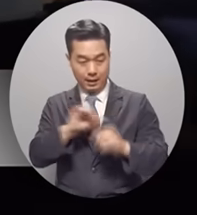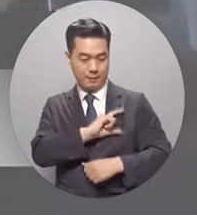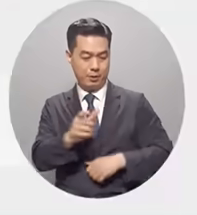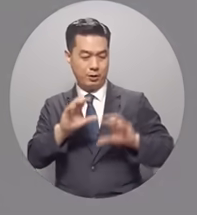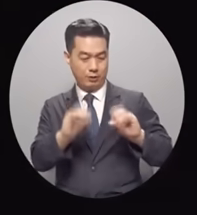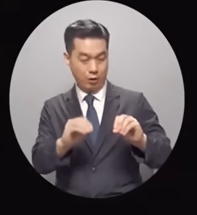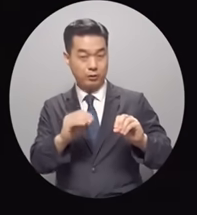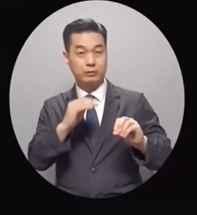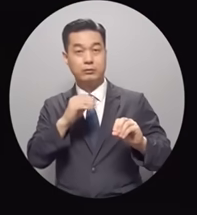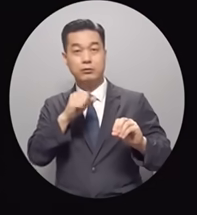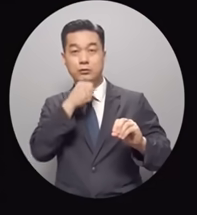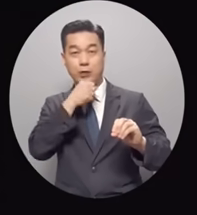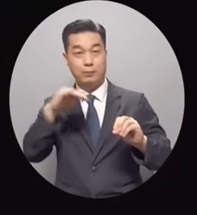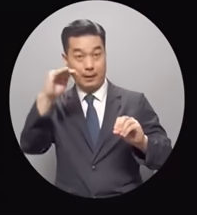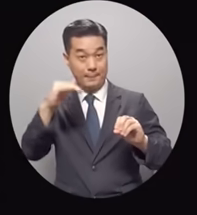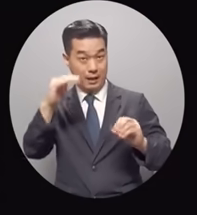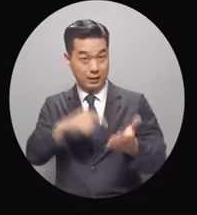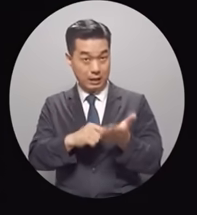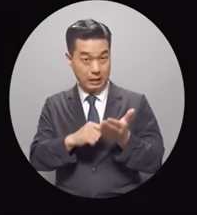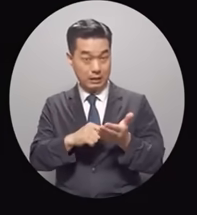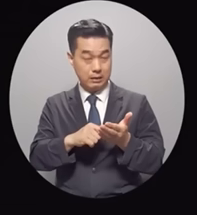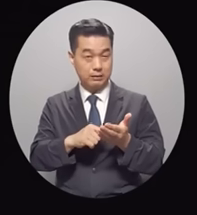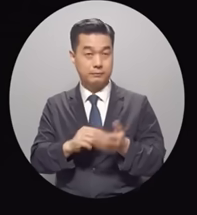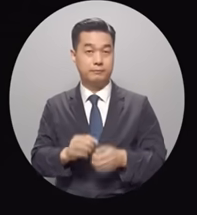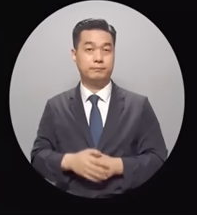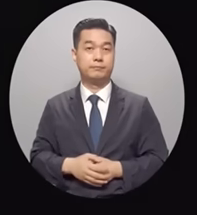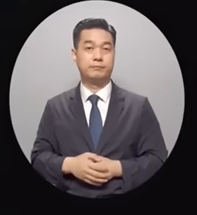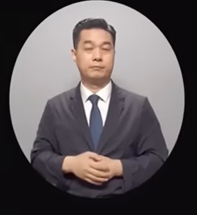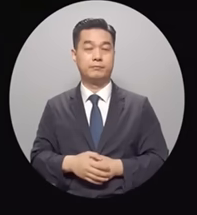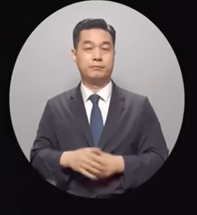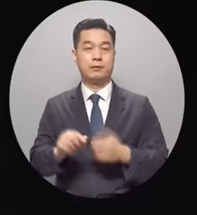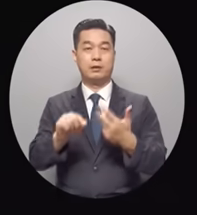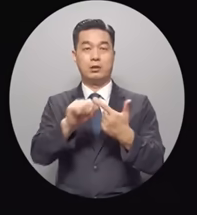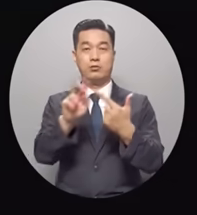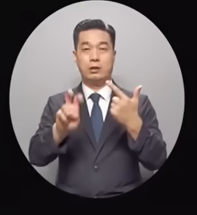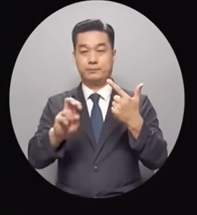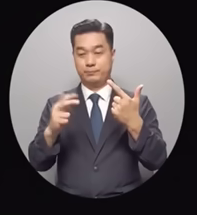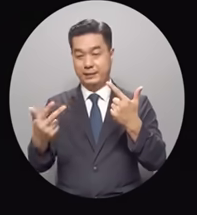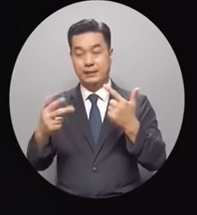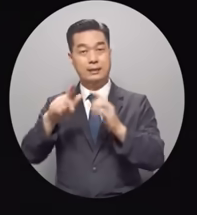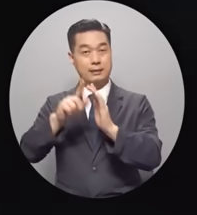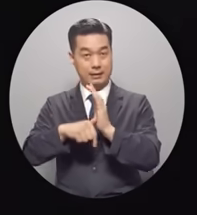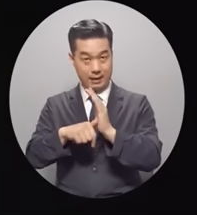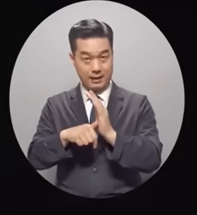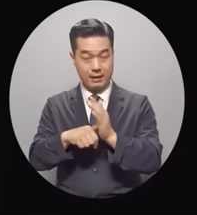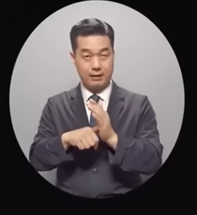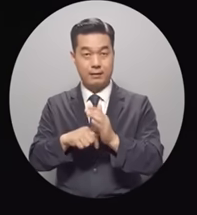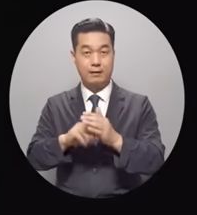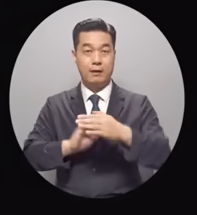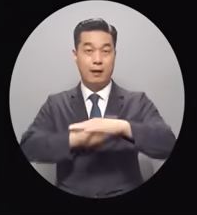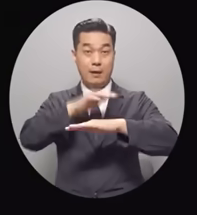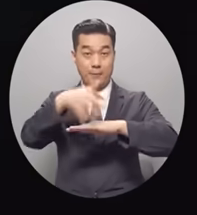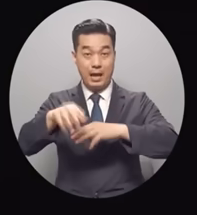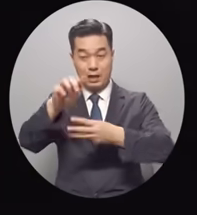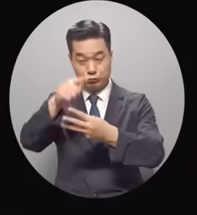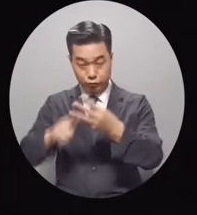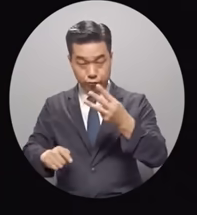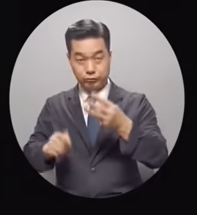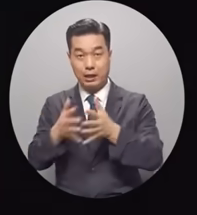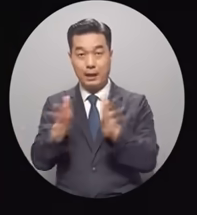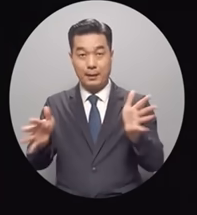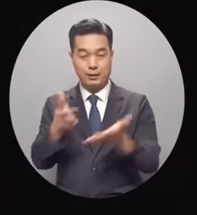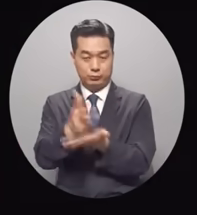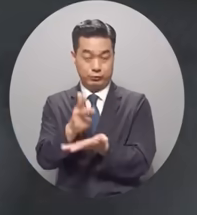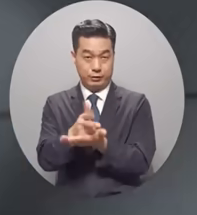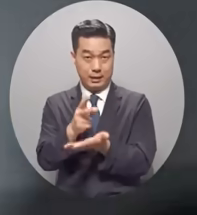수치였습니다. 이보다 이틀 앞선 지난달 27일 경기도 파주의 한 아파트 주차장. 운전자가 시민과